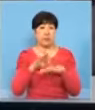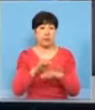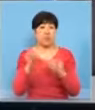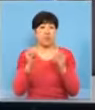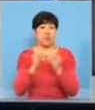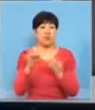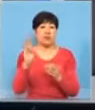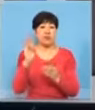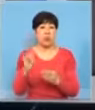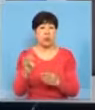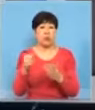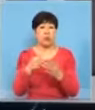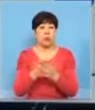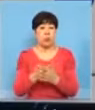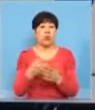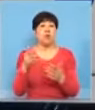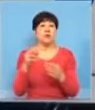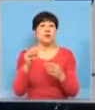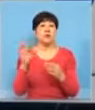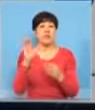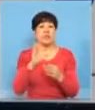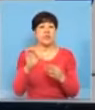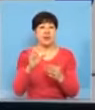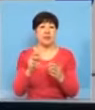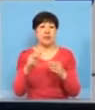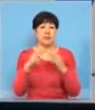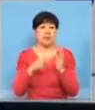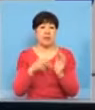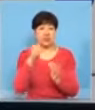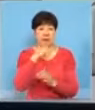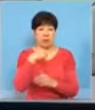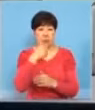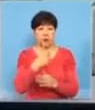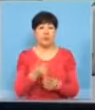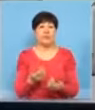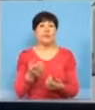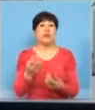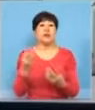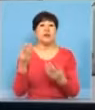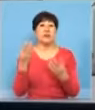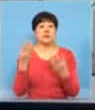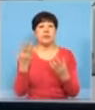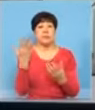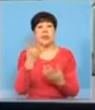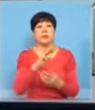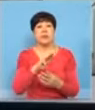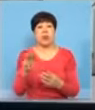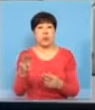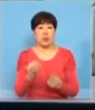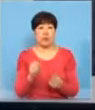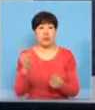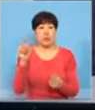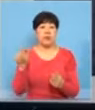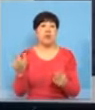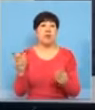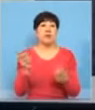июня по 10 сентября 2017 года. За 93 дня ожидается порядка 5 миллионов посещений, 85%